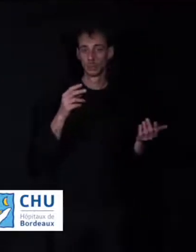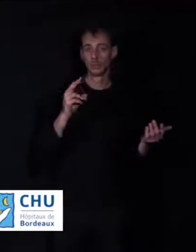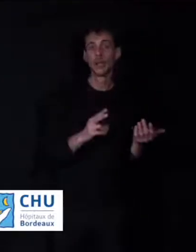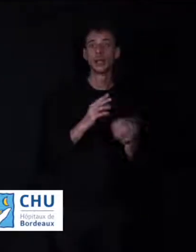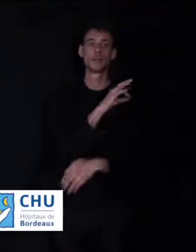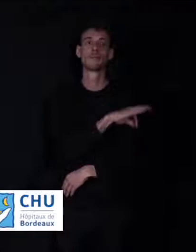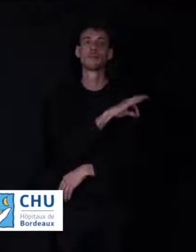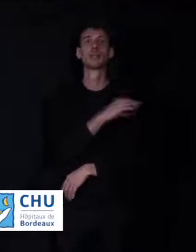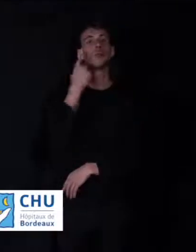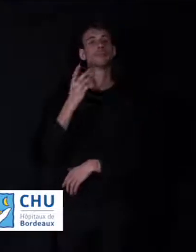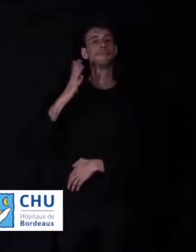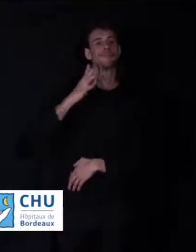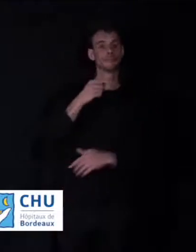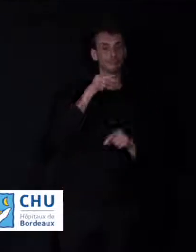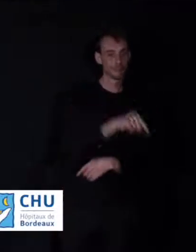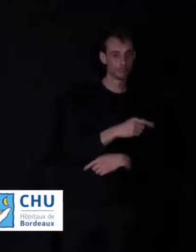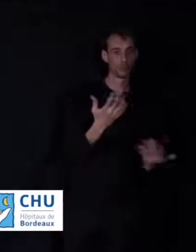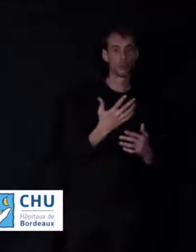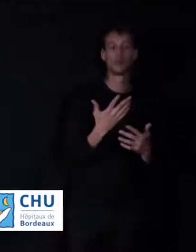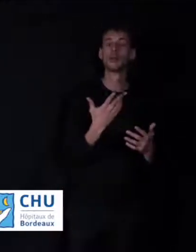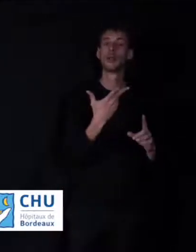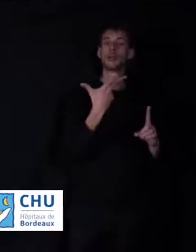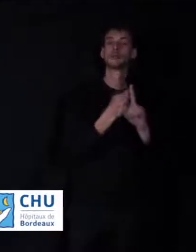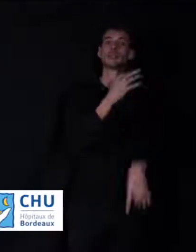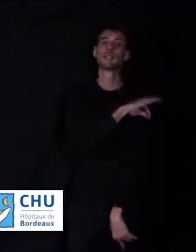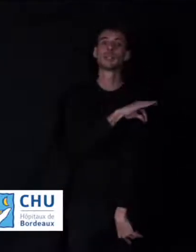vaccins inactivés, là, se sont positionnés